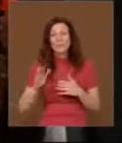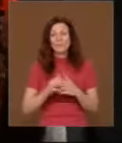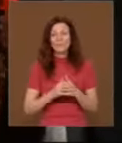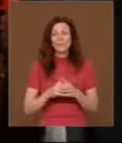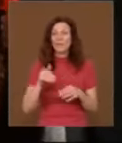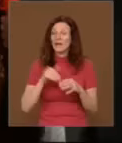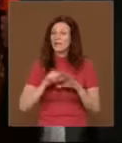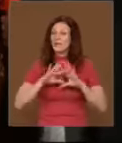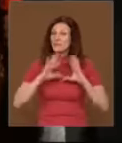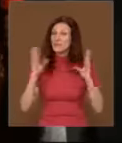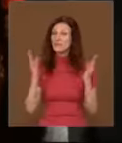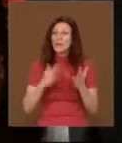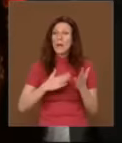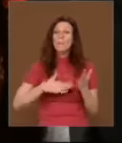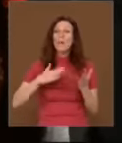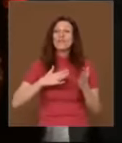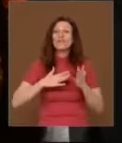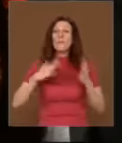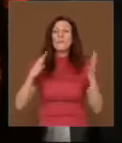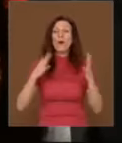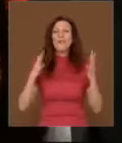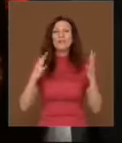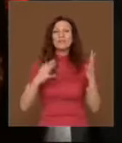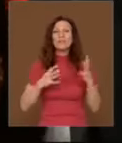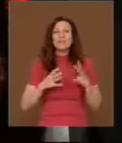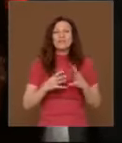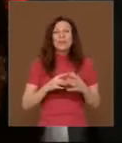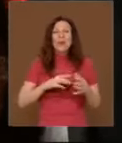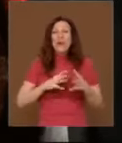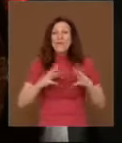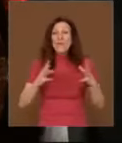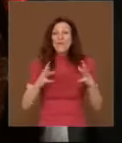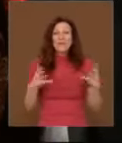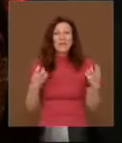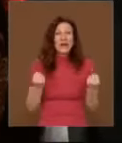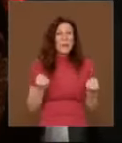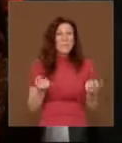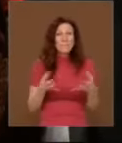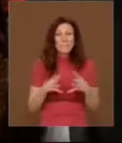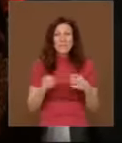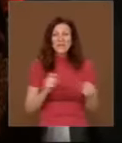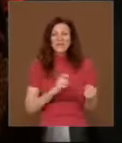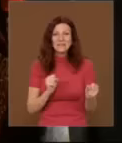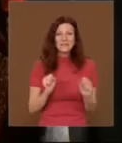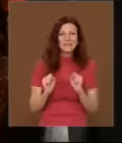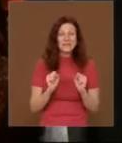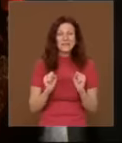света все повече се засилва тягостното усещане за безсилие и